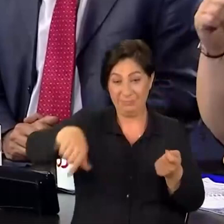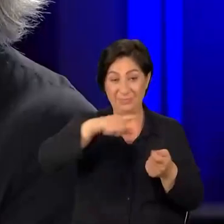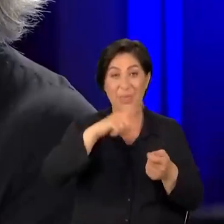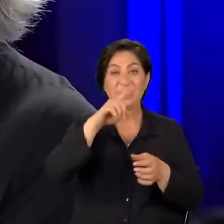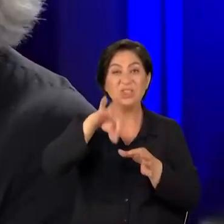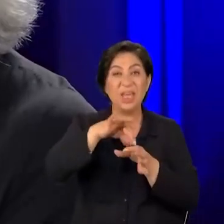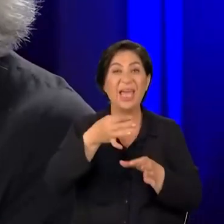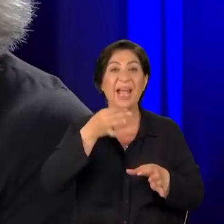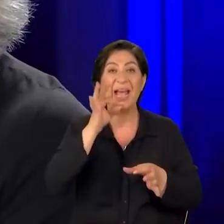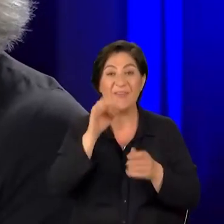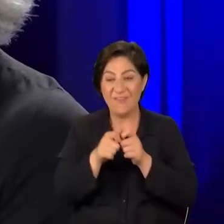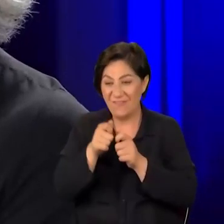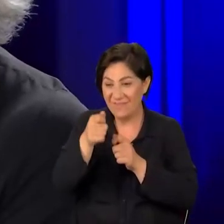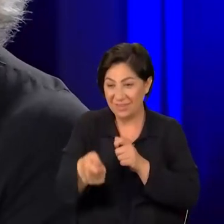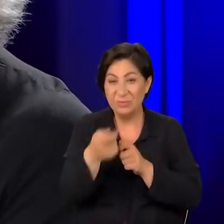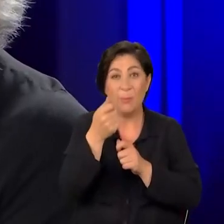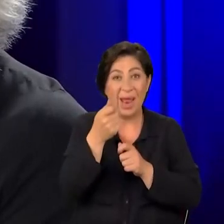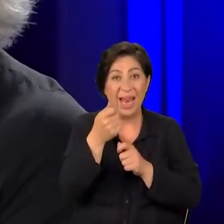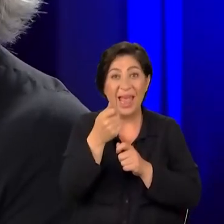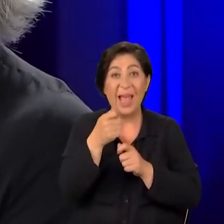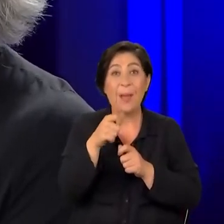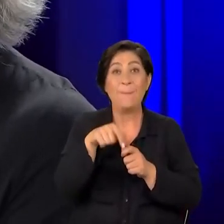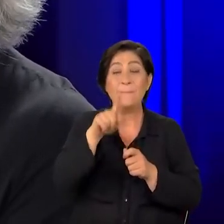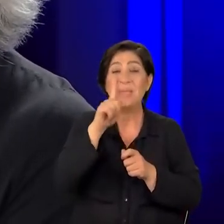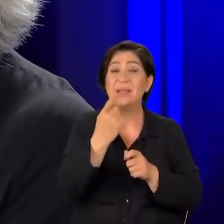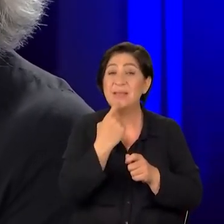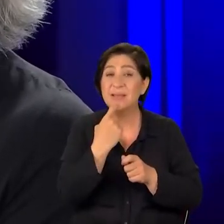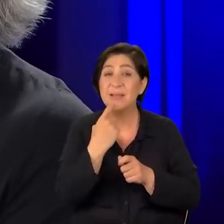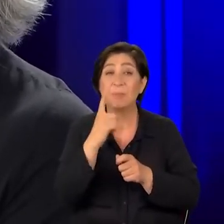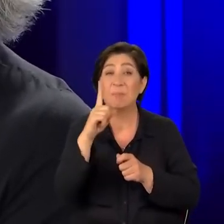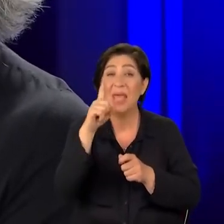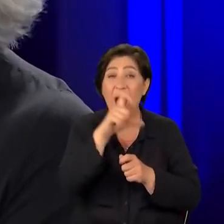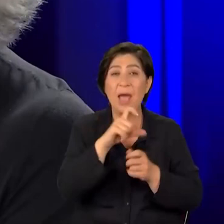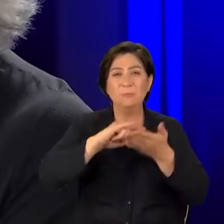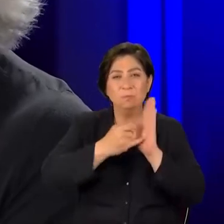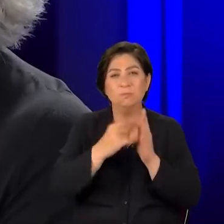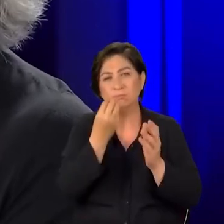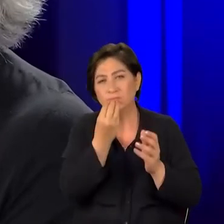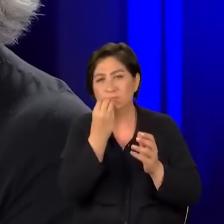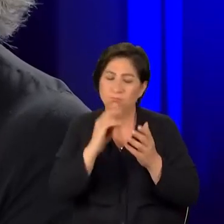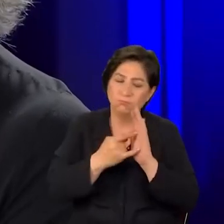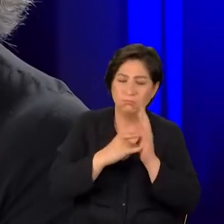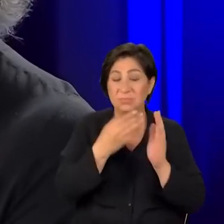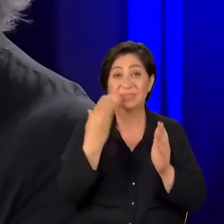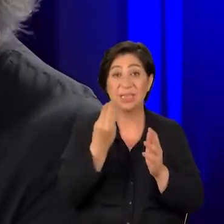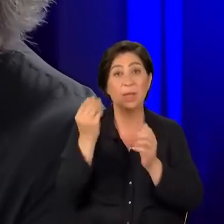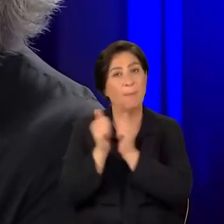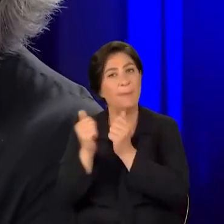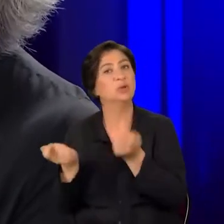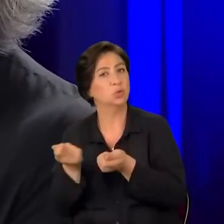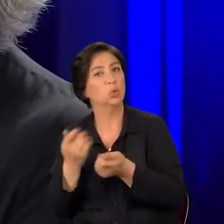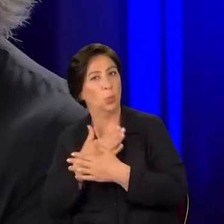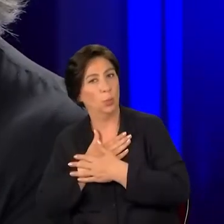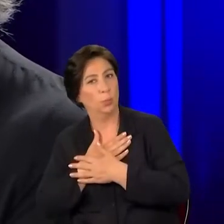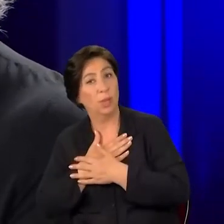bizim bir çaya kahveye verdiğimiz parayla bir yıl, ama bir ay yaşamak durumunda kalan gençlerle